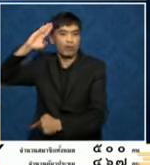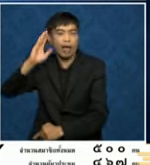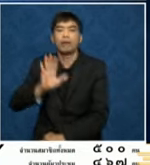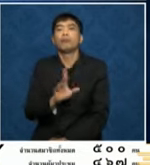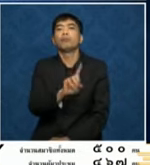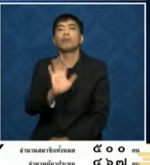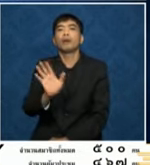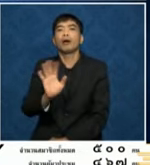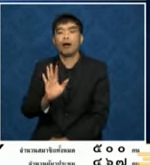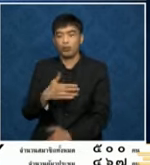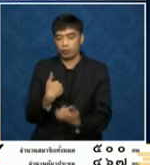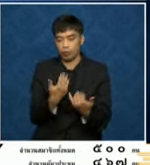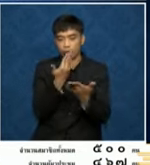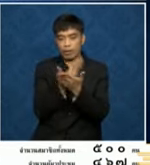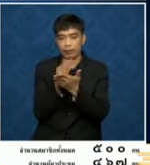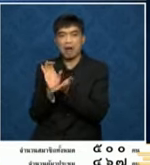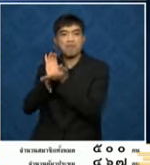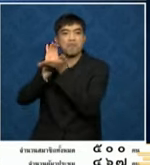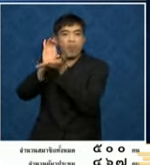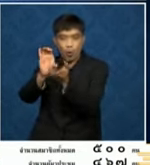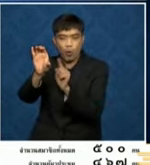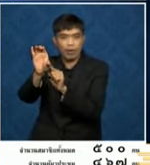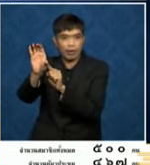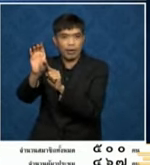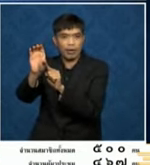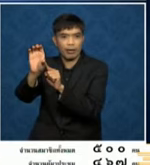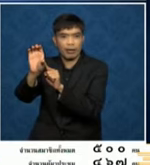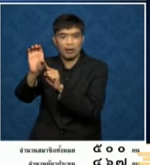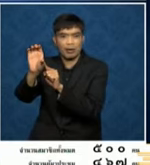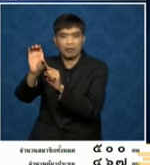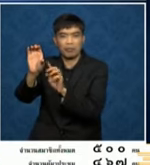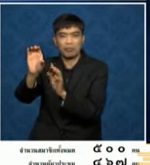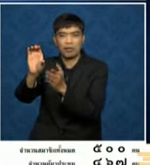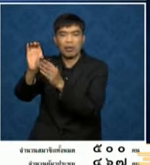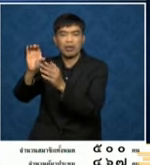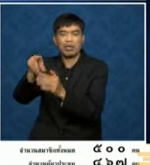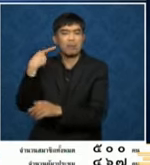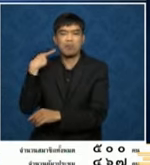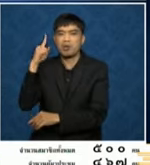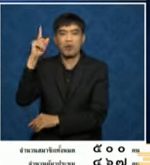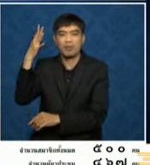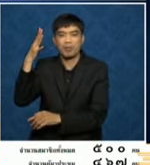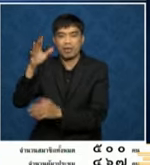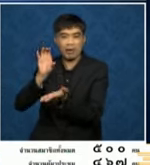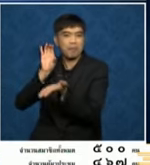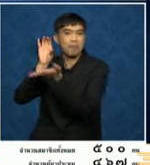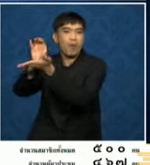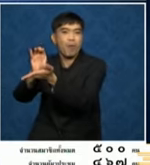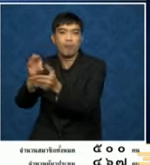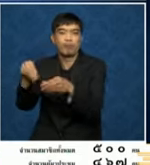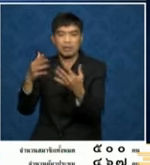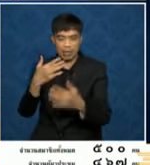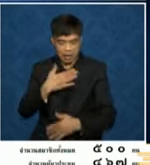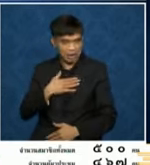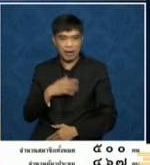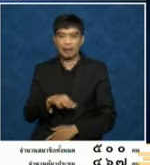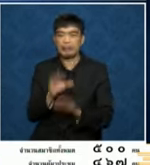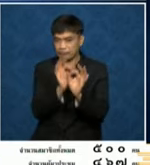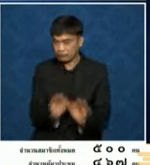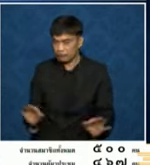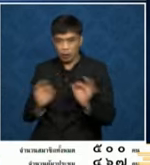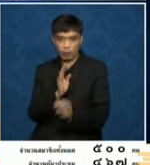ประมาณที่ตั้งอยู่บนฐานของการยัดเยียดความไม่ปกติจึงไม่ควรจะจำเป็นอีกต่อไปดิฉันขออภิปรายอย่างหนักแน่นว่าเราจ